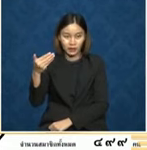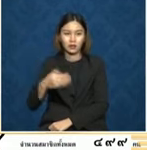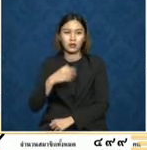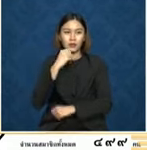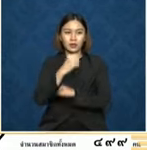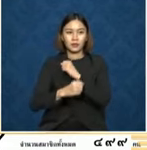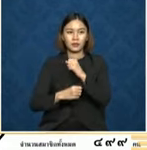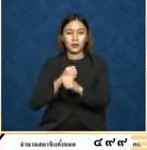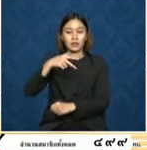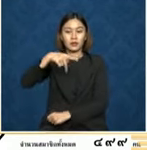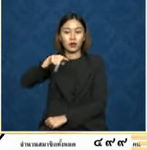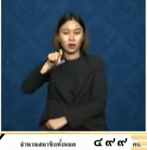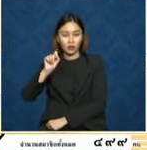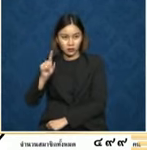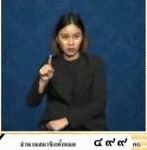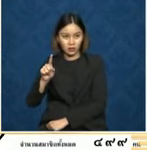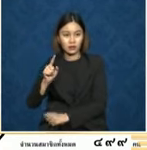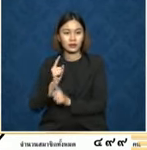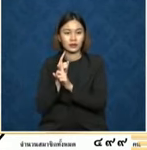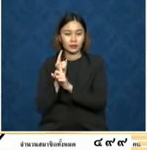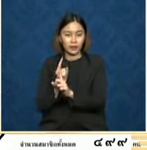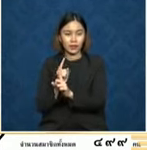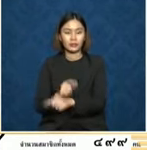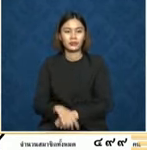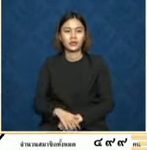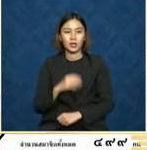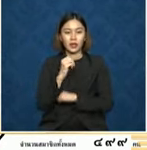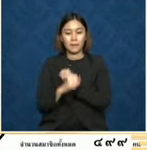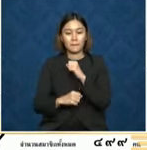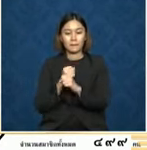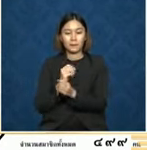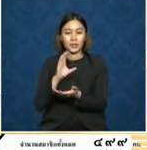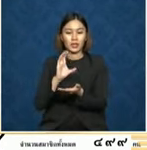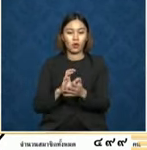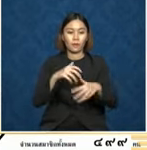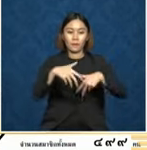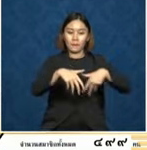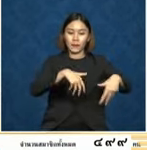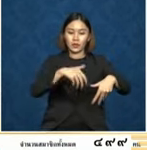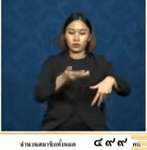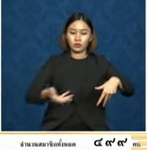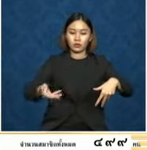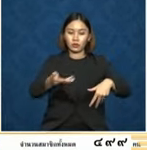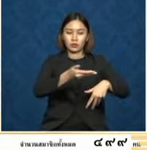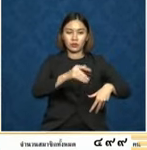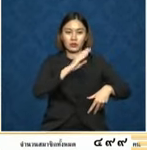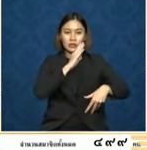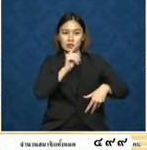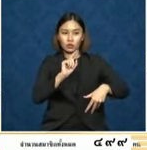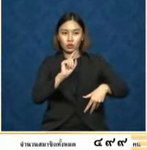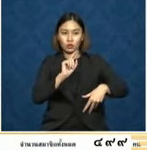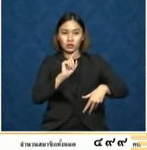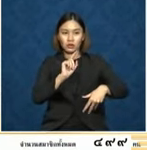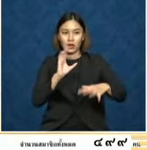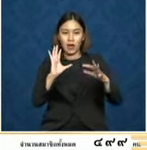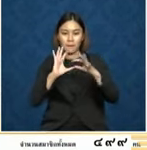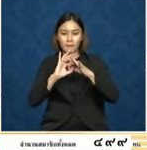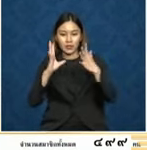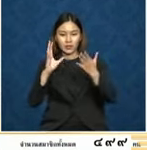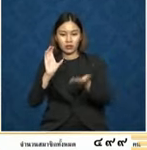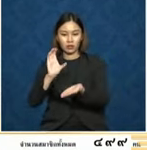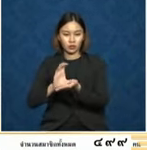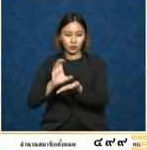พ.ศ.ซึ่งเป็นปีงบประมาณที่พี่น้องประชาชนของเราถ้าไม่ได้ยุ่งเกี่ยวกับเรื่องงบประม